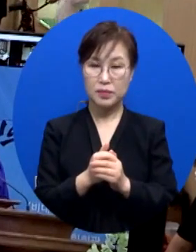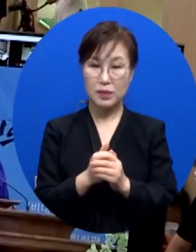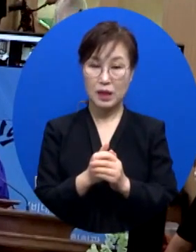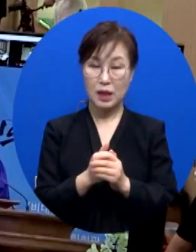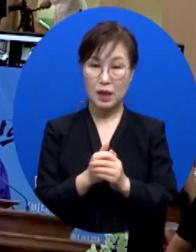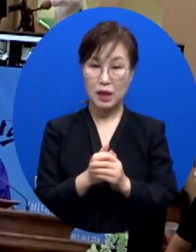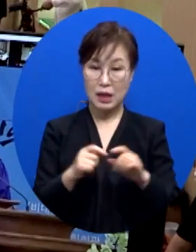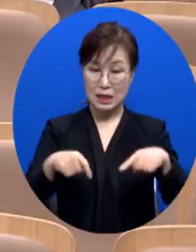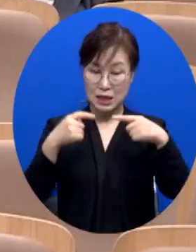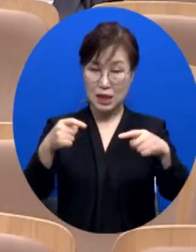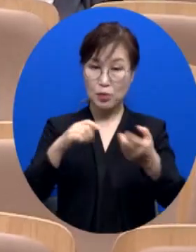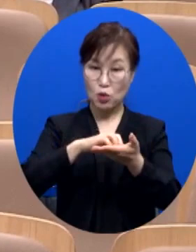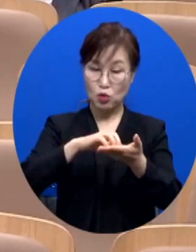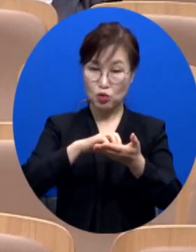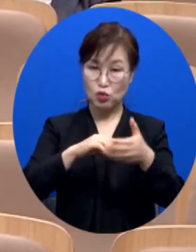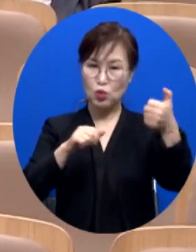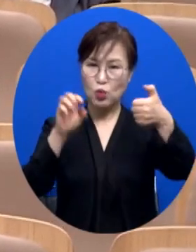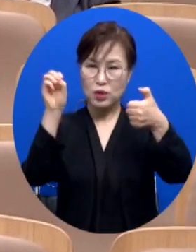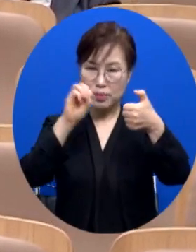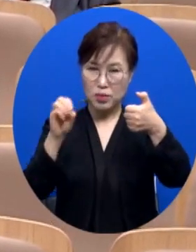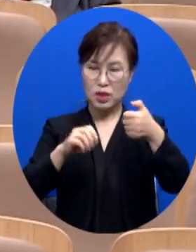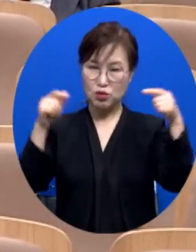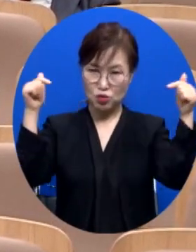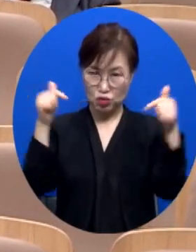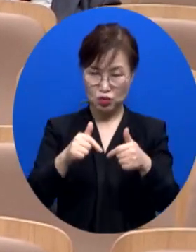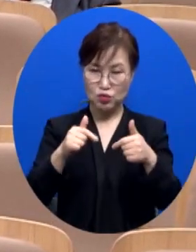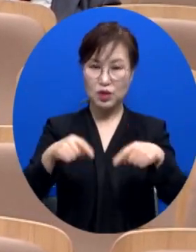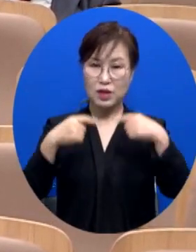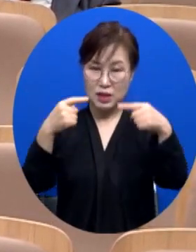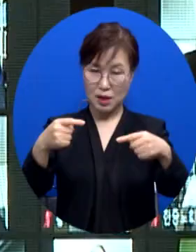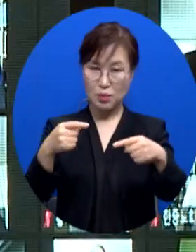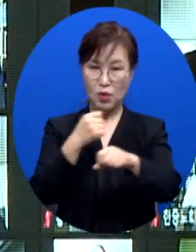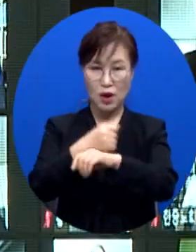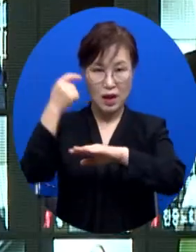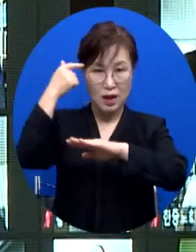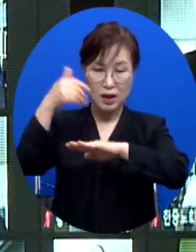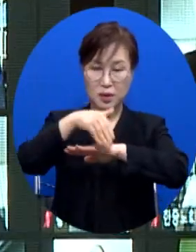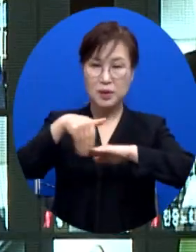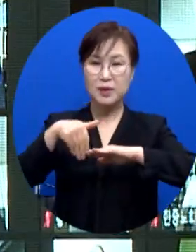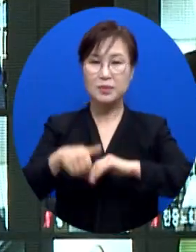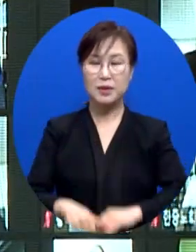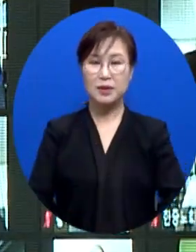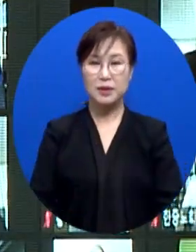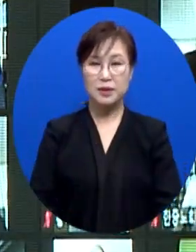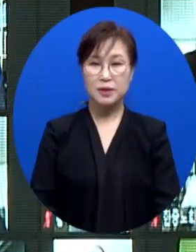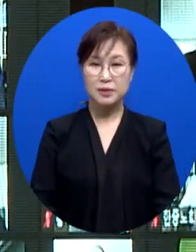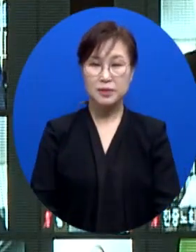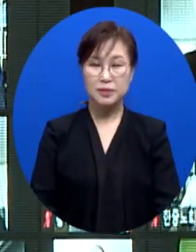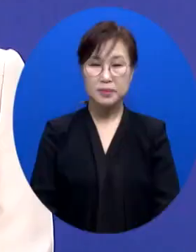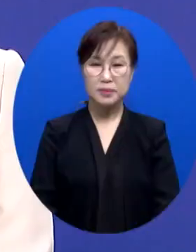총대수를 50%가량 축소해 진행할 예정입니다. CTS 뉴스 장현수입니다.